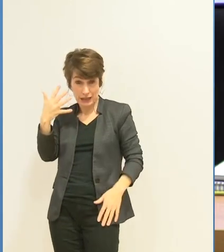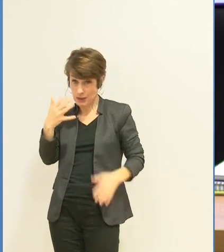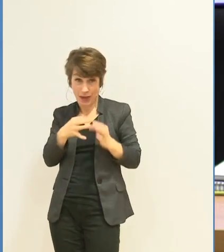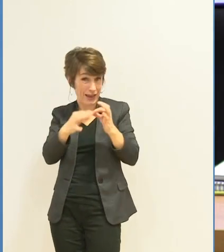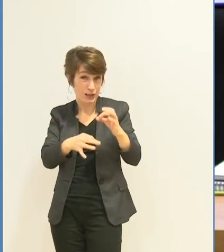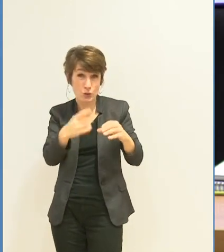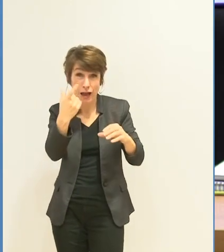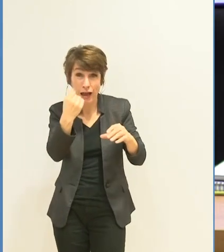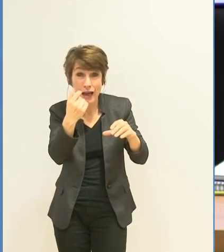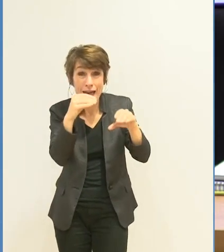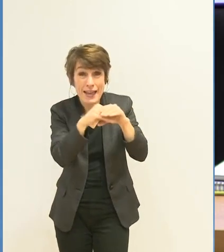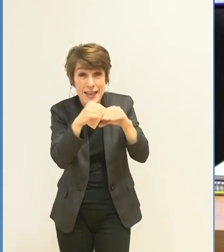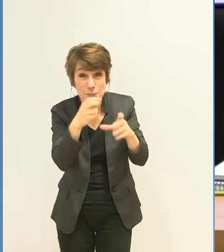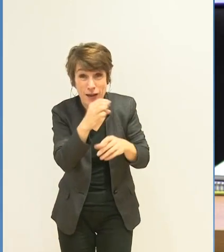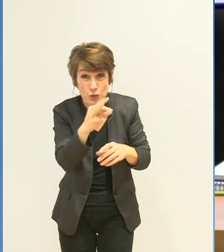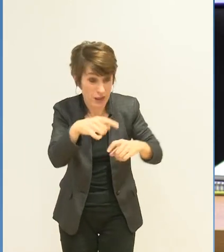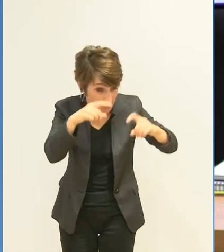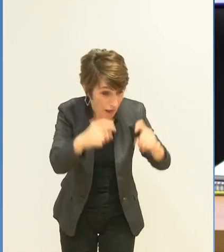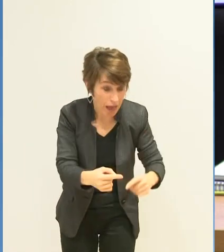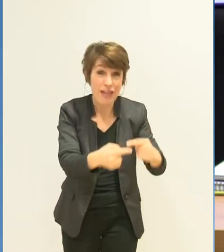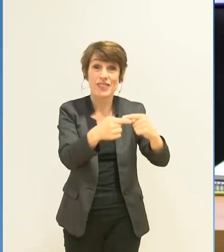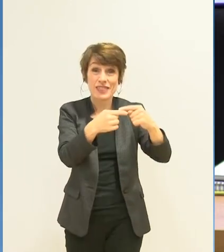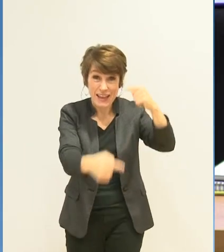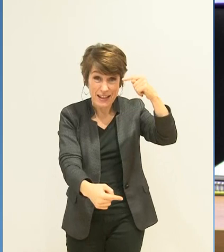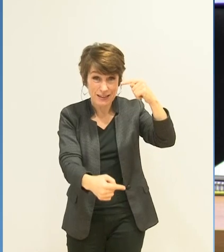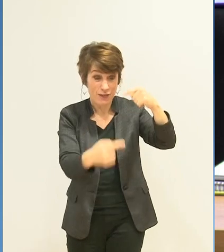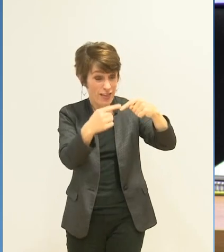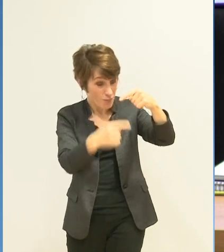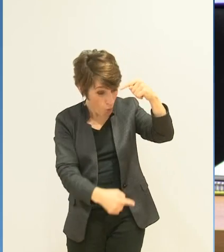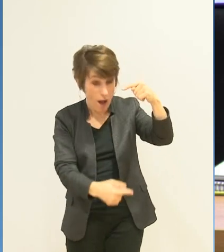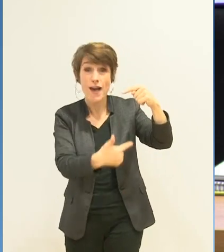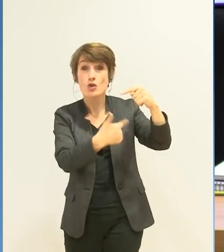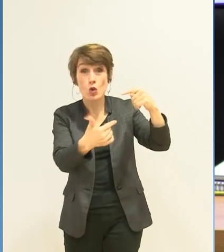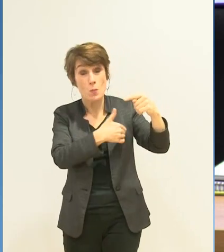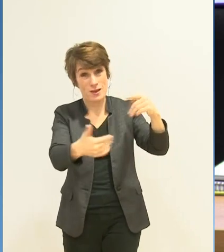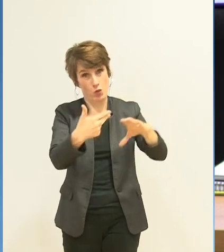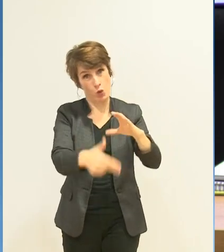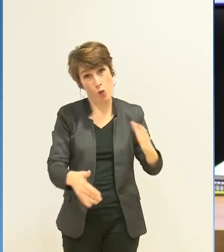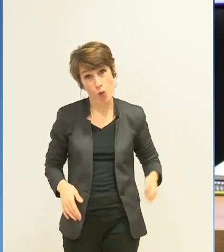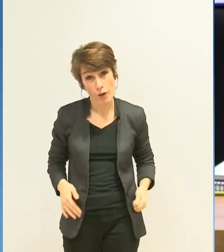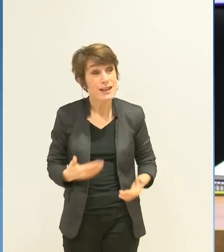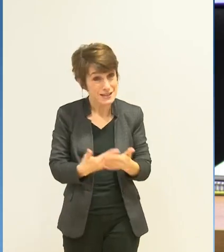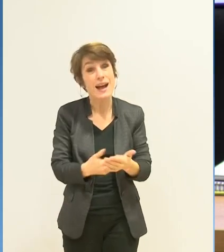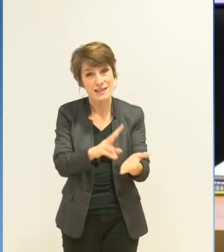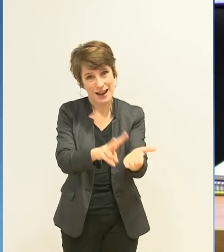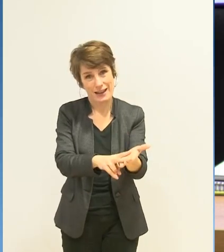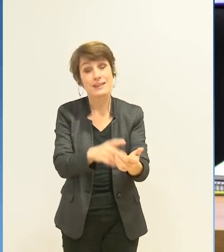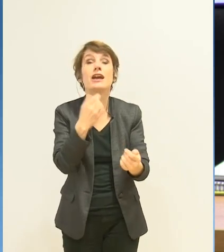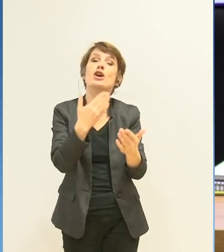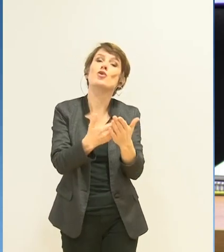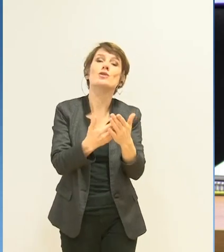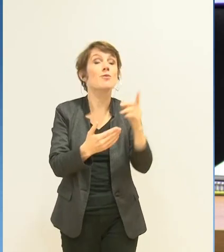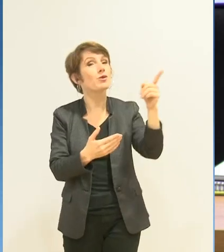serait négatif de plus de 2 millions c'est cela la réalité donc chez fabricant oui quand vous